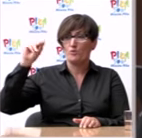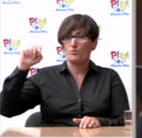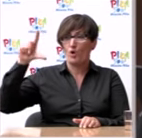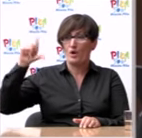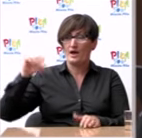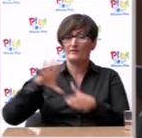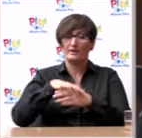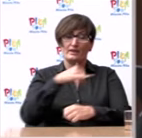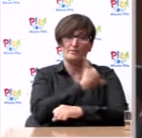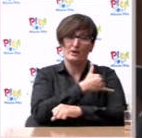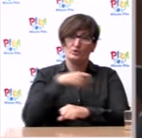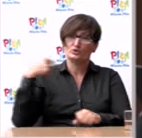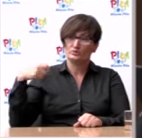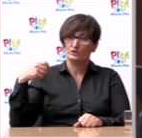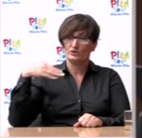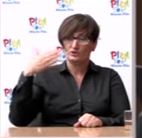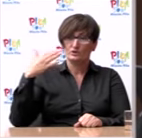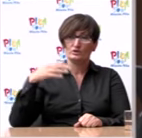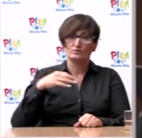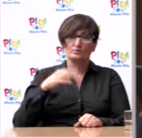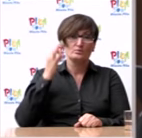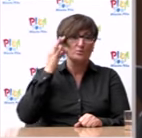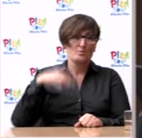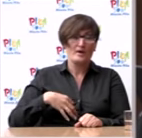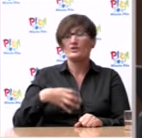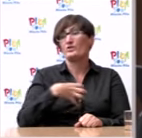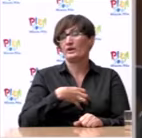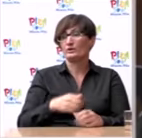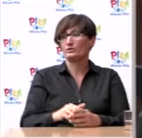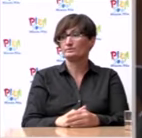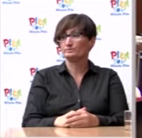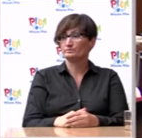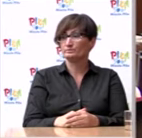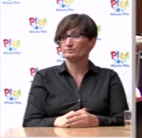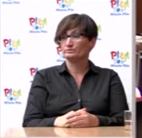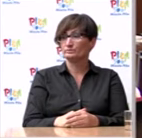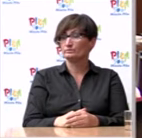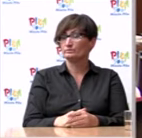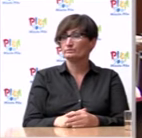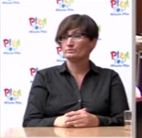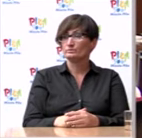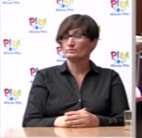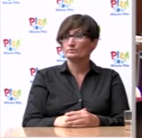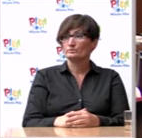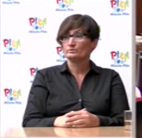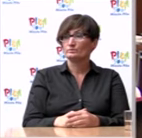zreferuje dyrektor Miejskiej Pracowni Urbanistycznej pani Iwona Wojtecka. Bardzo proszę. Czy szansa na halę sportową?